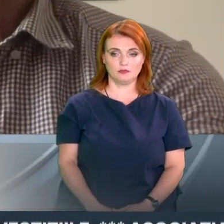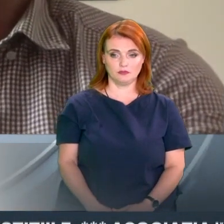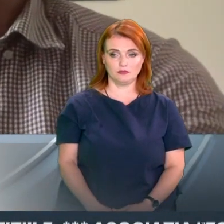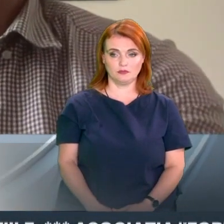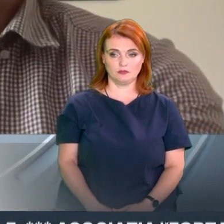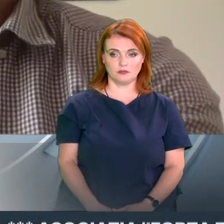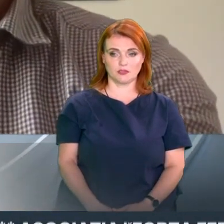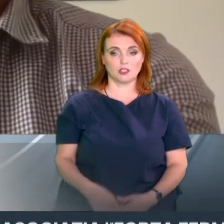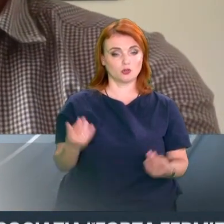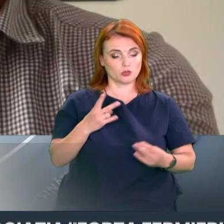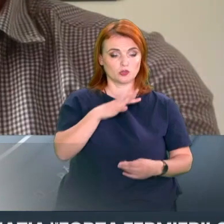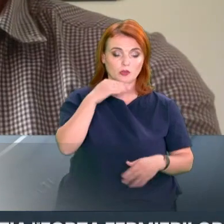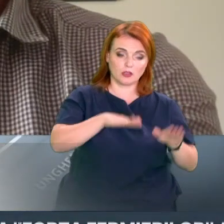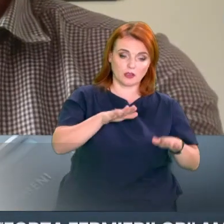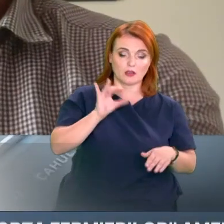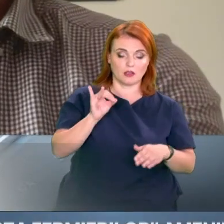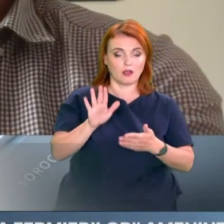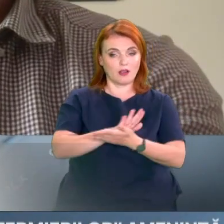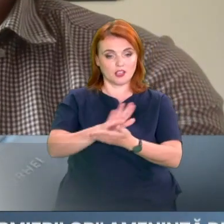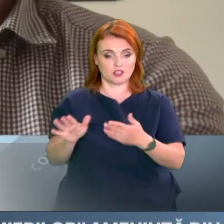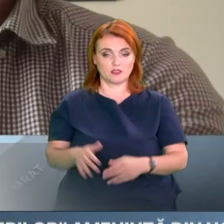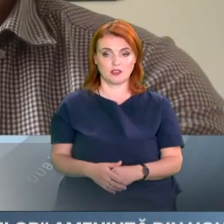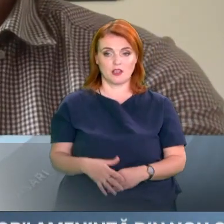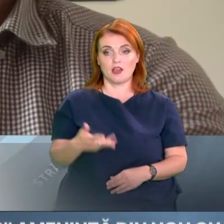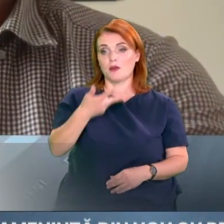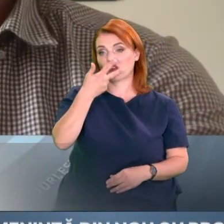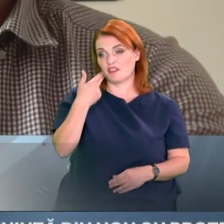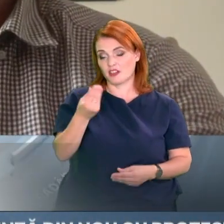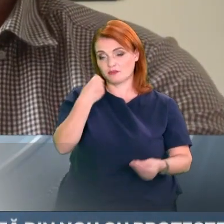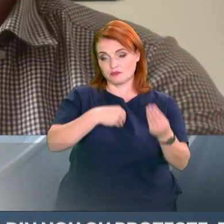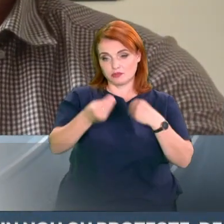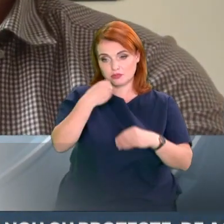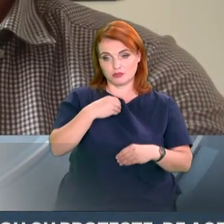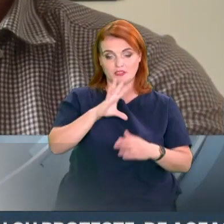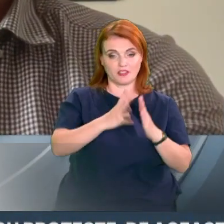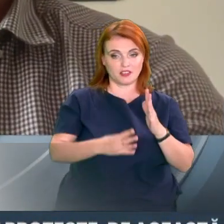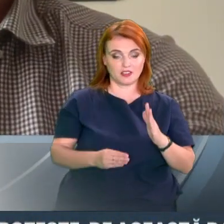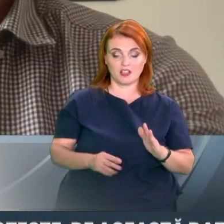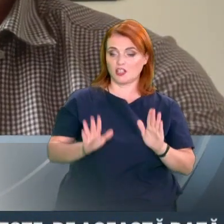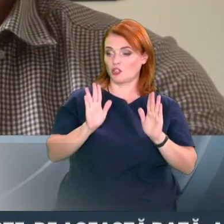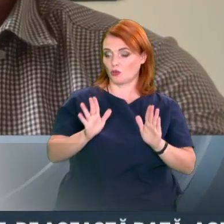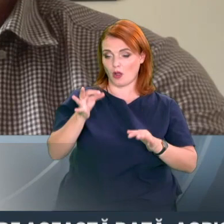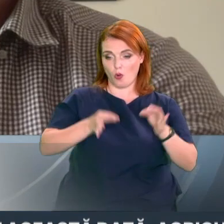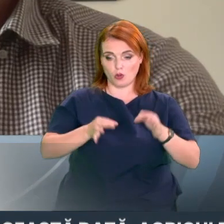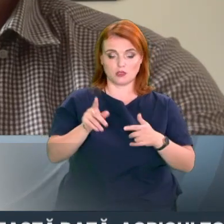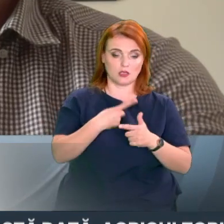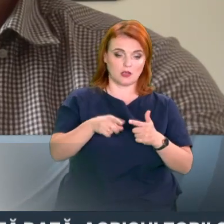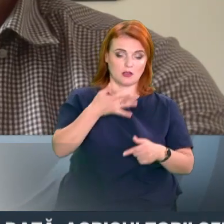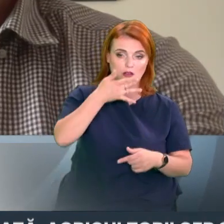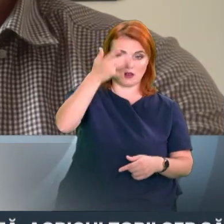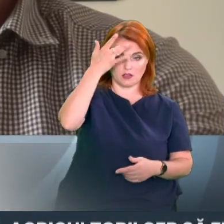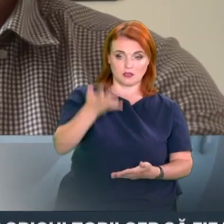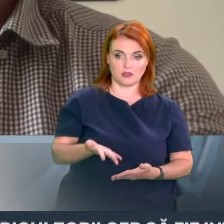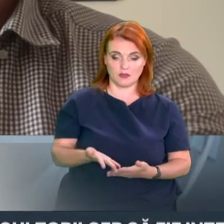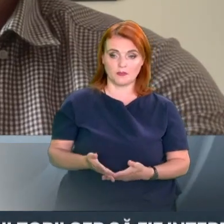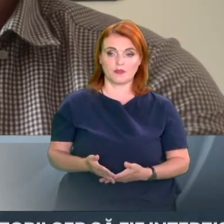și calitate. Ne-am deprins să consumăm struguri anul împrejur, nu doar în sezon, iar o soluție, fără îndoială,